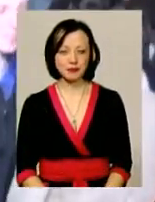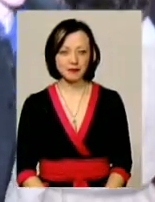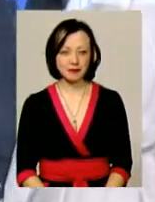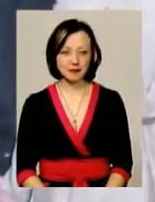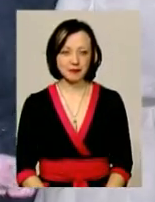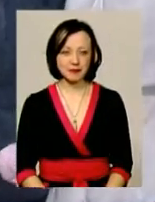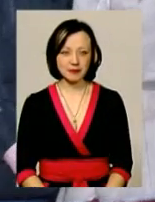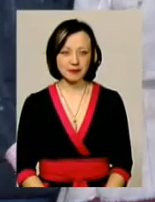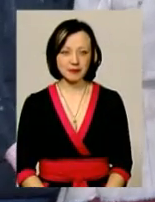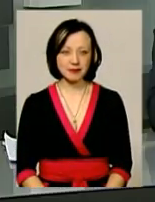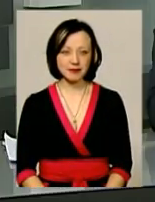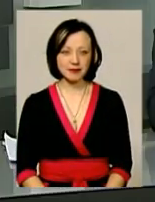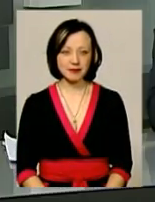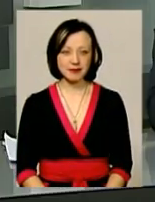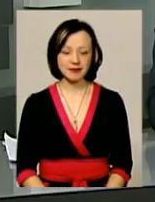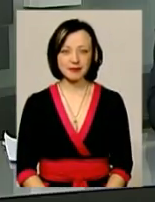новини Поділля-Центр.